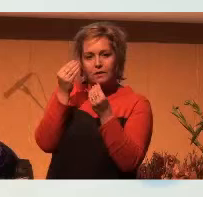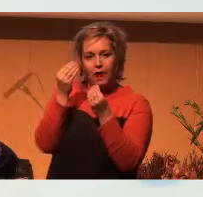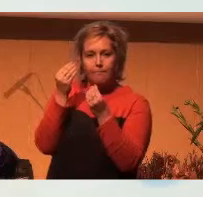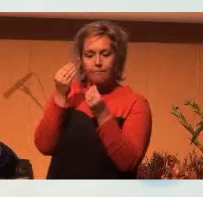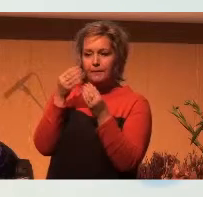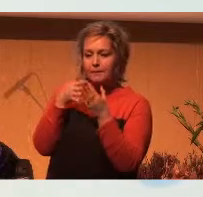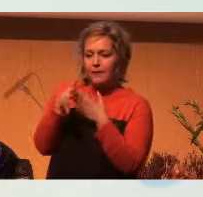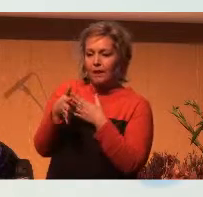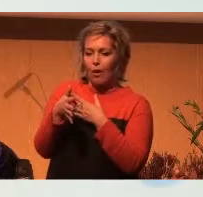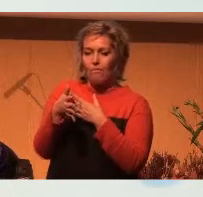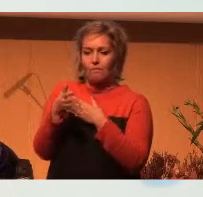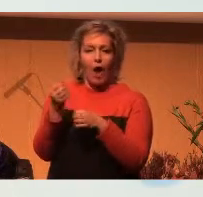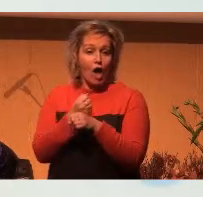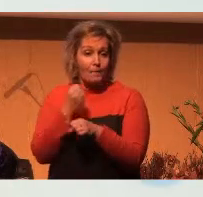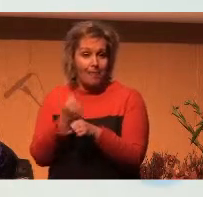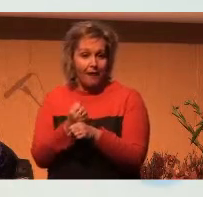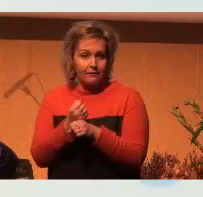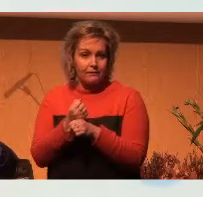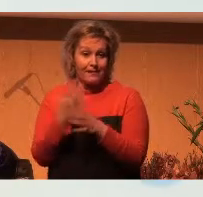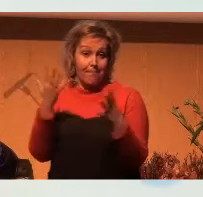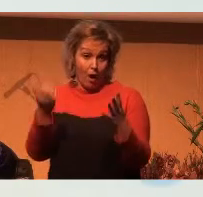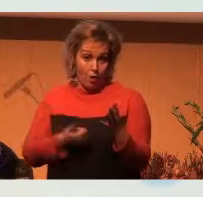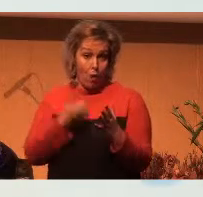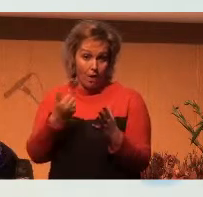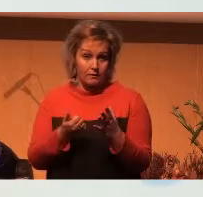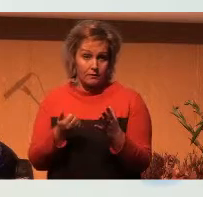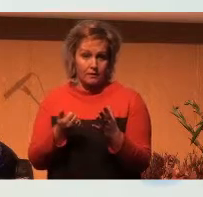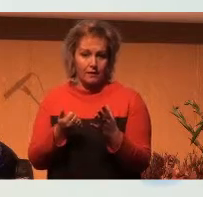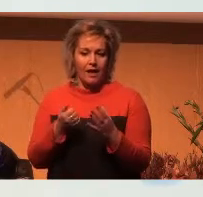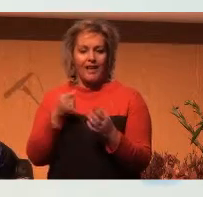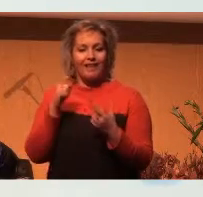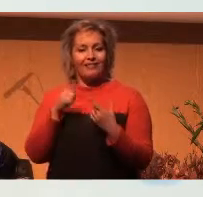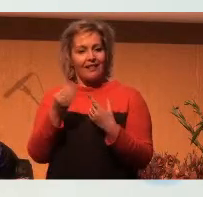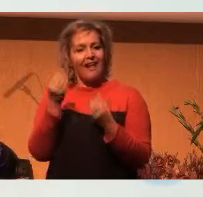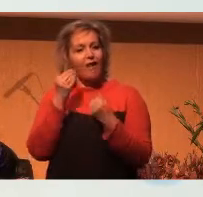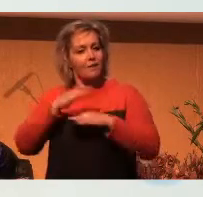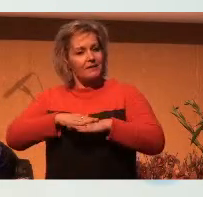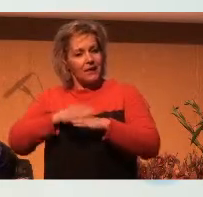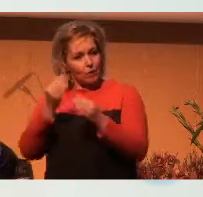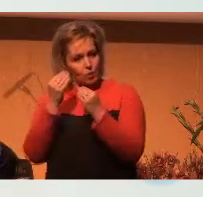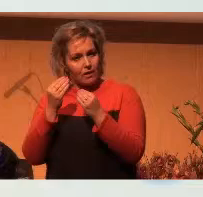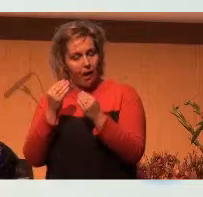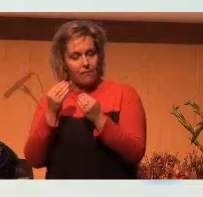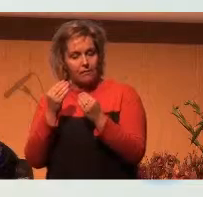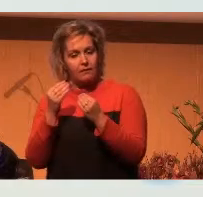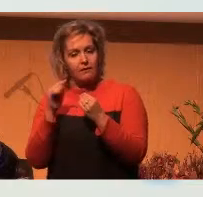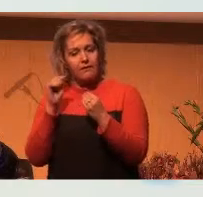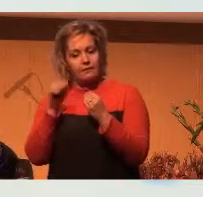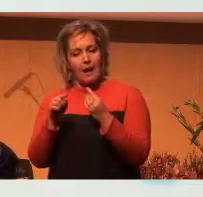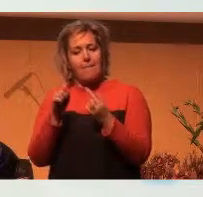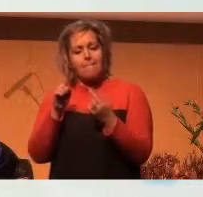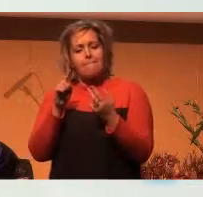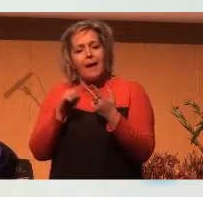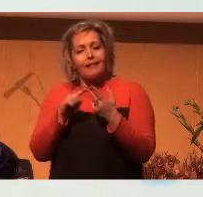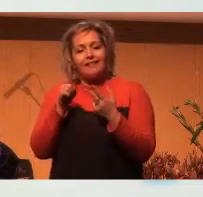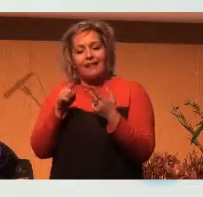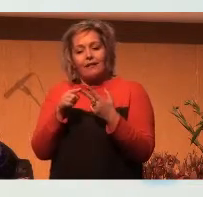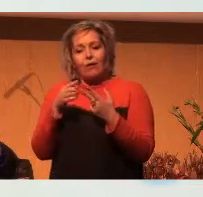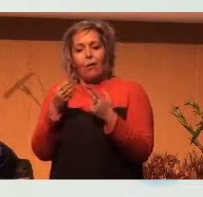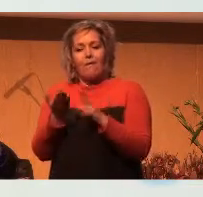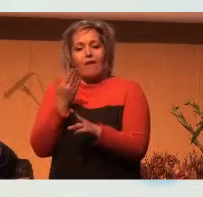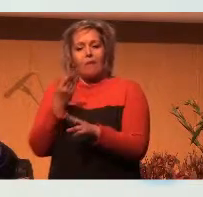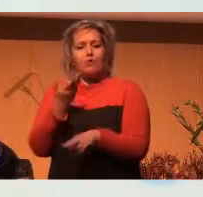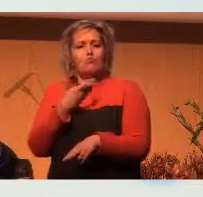gjennom arbeid i mange år. Så det er den erfaringsbaserte kunnskapen. Men så er det som kommer fram